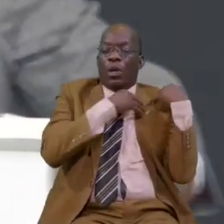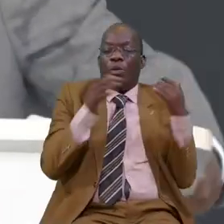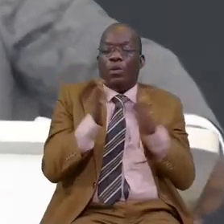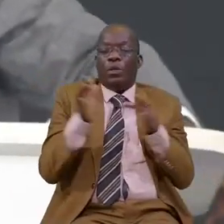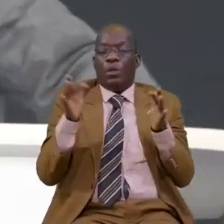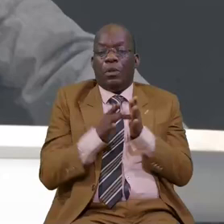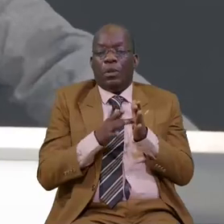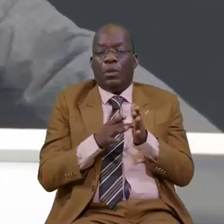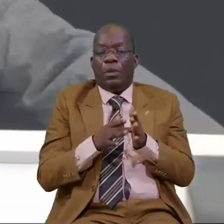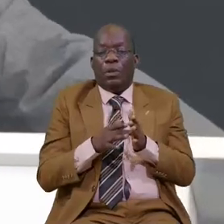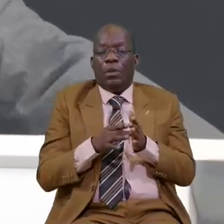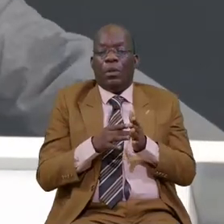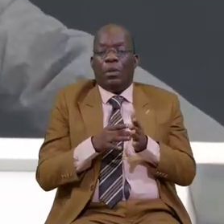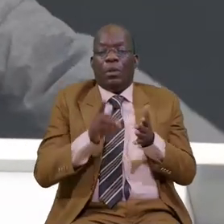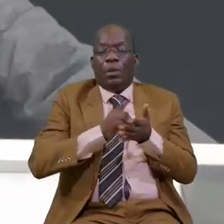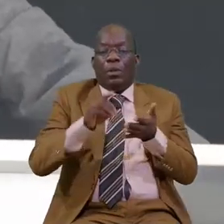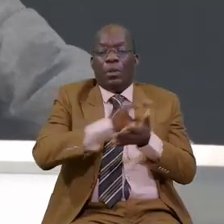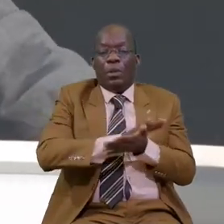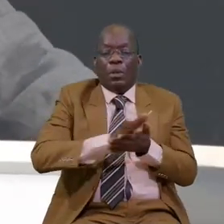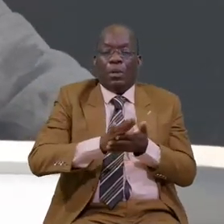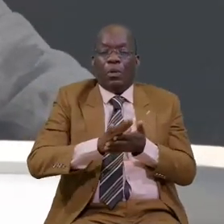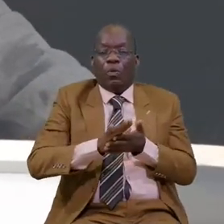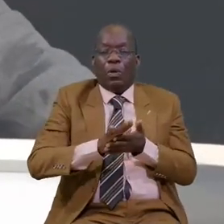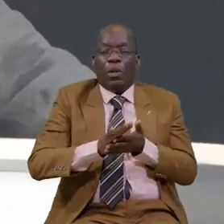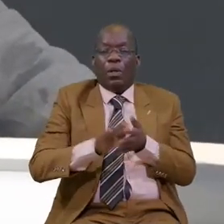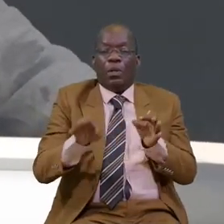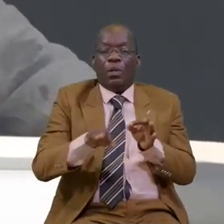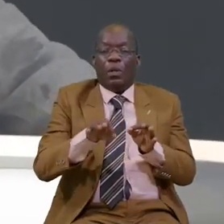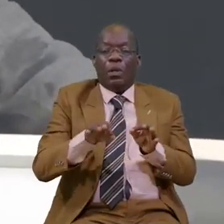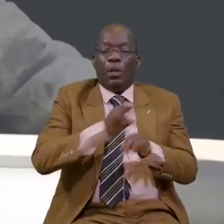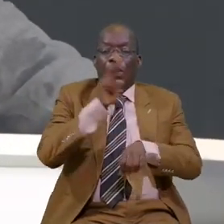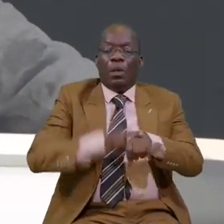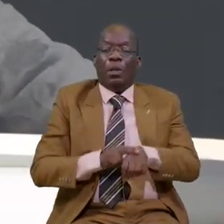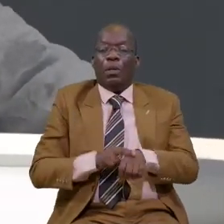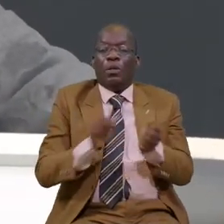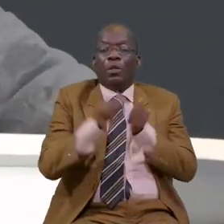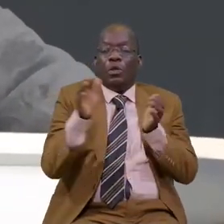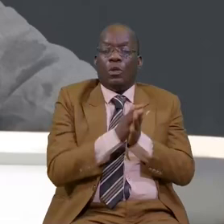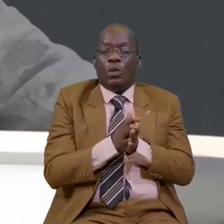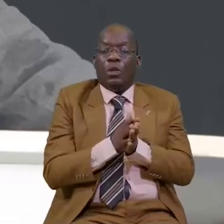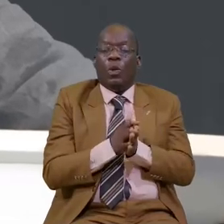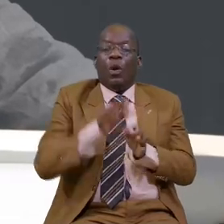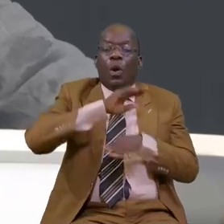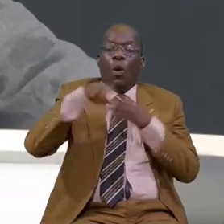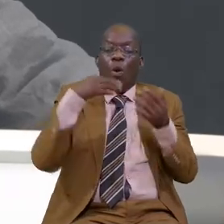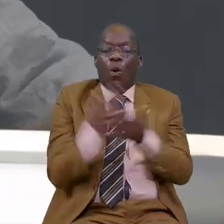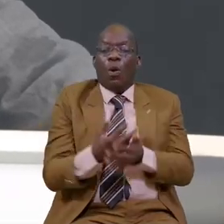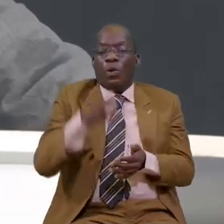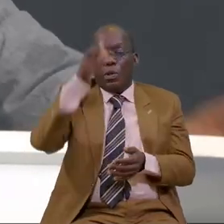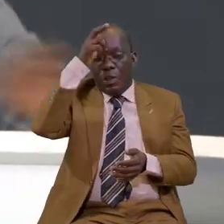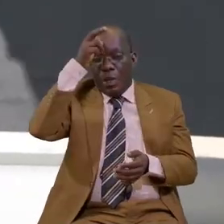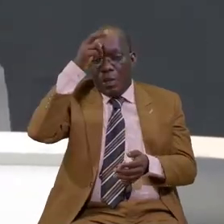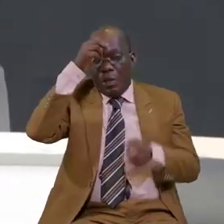Deuxième élément, Jésus le briseur de joug, dispersant de façon surnaturelle toutes les